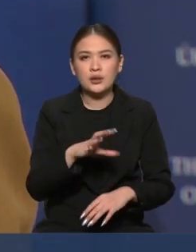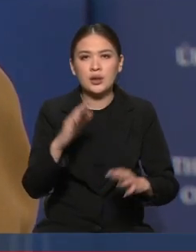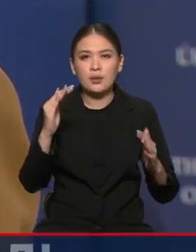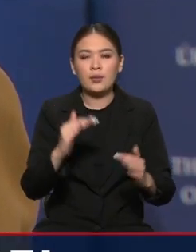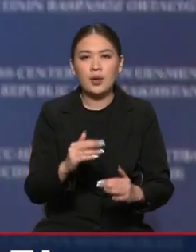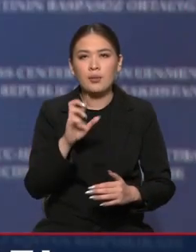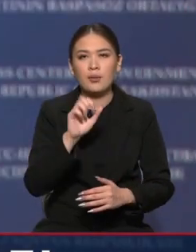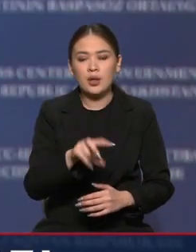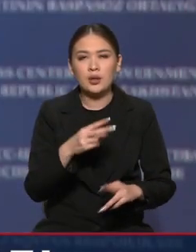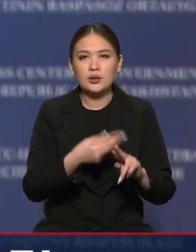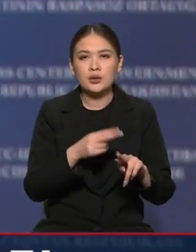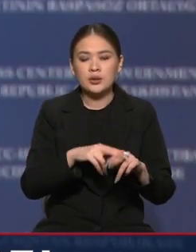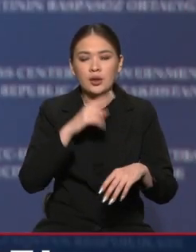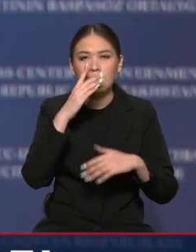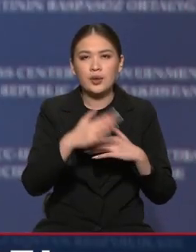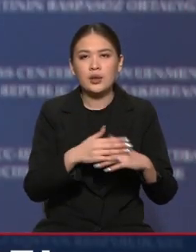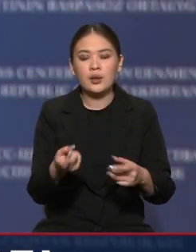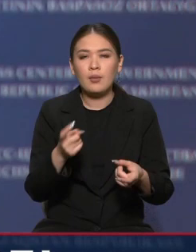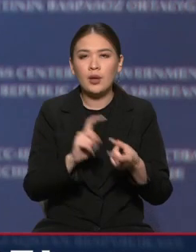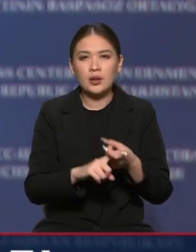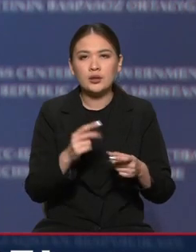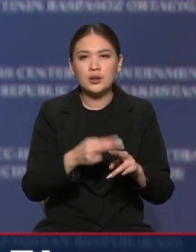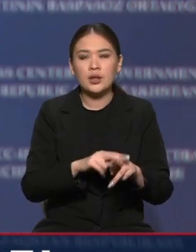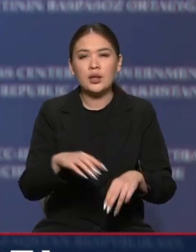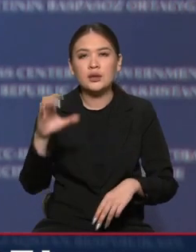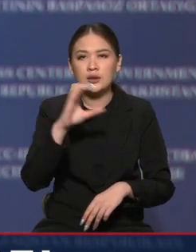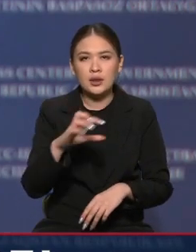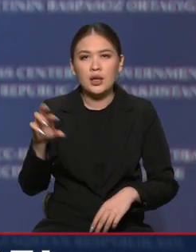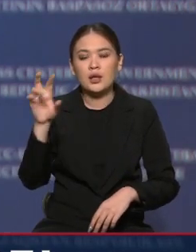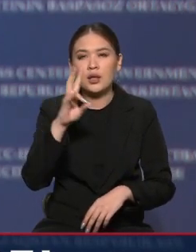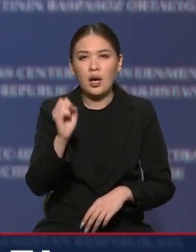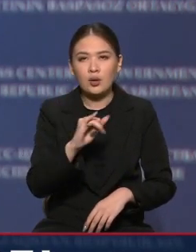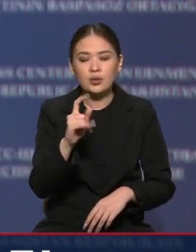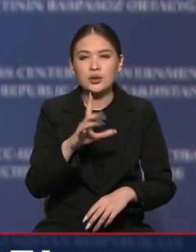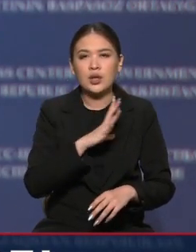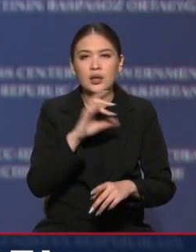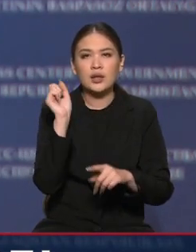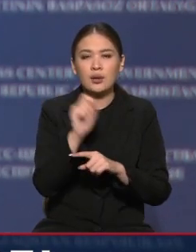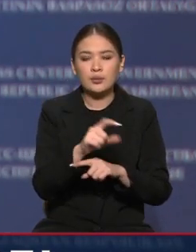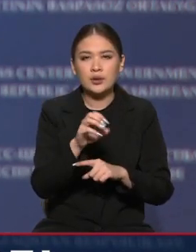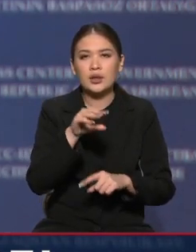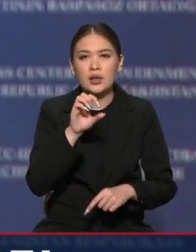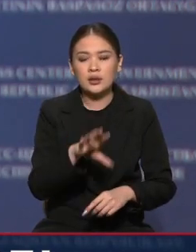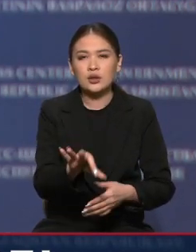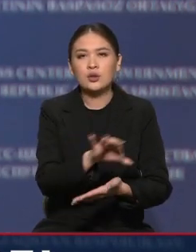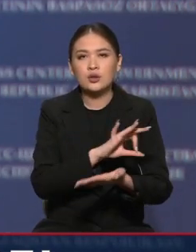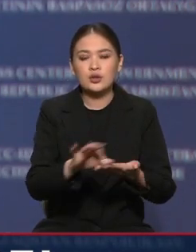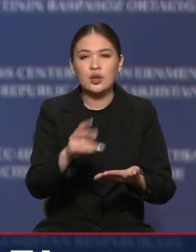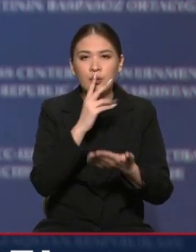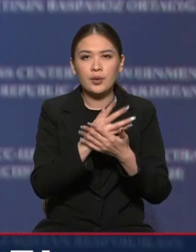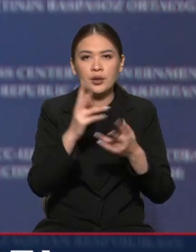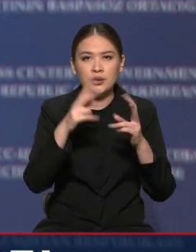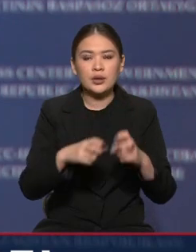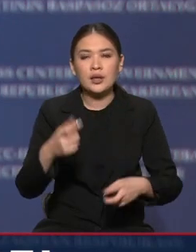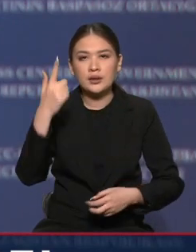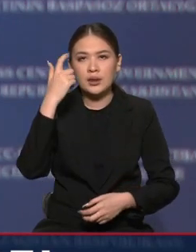алған жағдайда биылғы ахуалға байланысты қаңтар мен наурыз айларында тапсырған тесттердің үздік нәтижелері